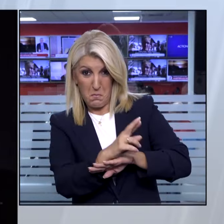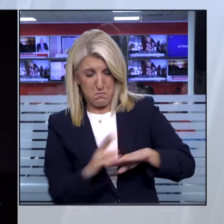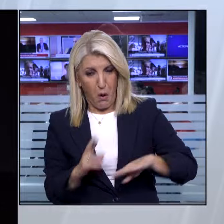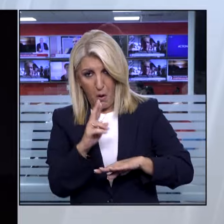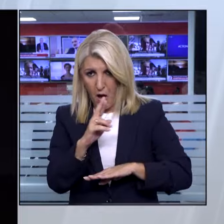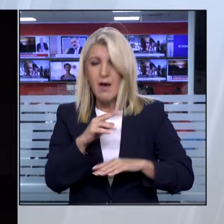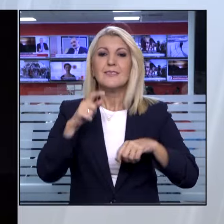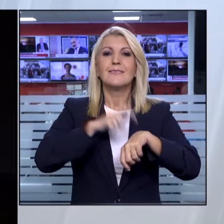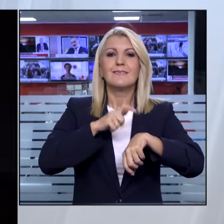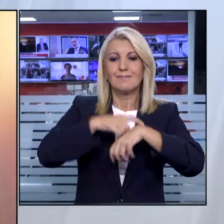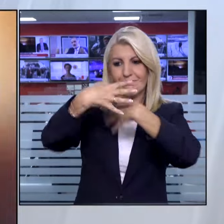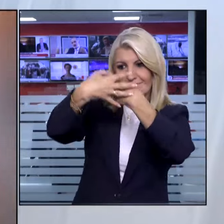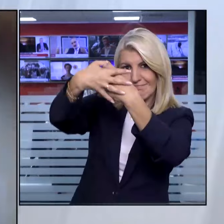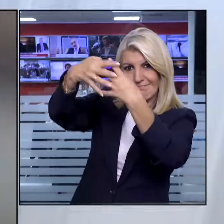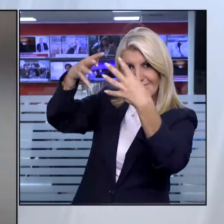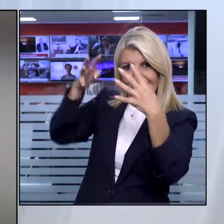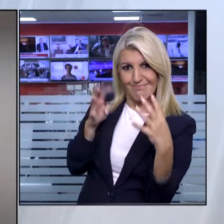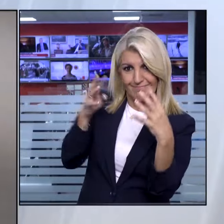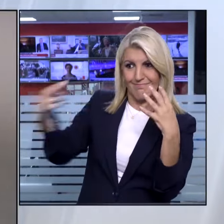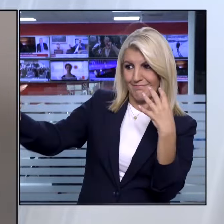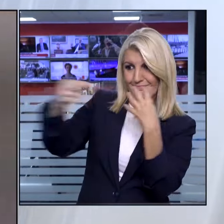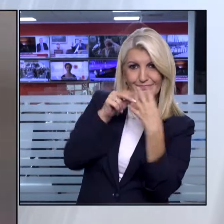κυρίως γύρω από τη Χάιφα.